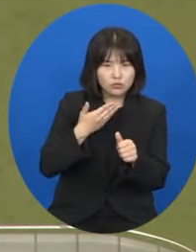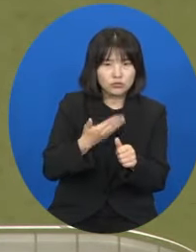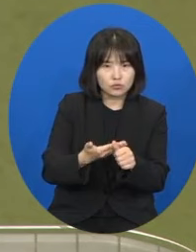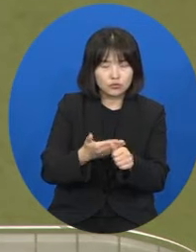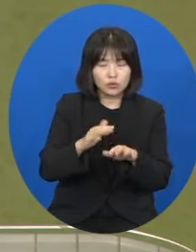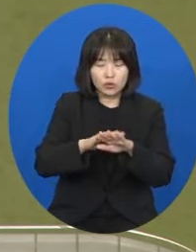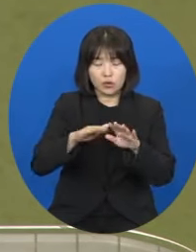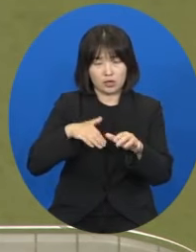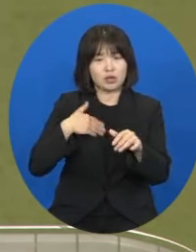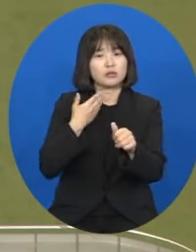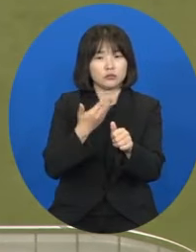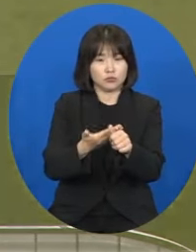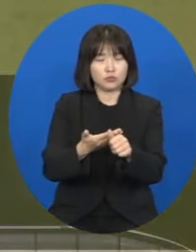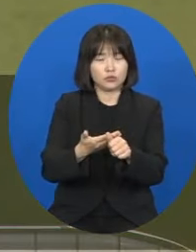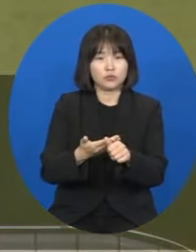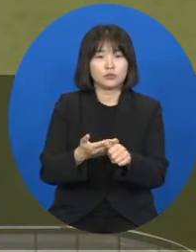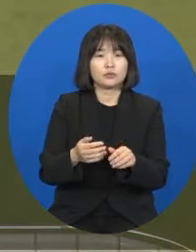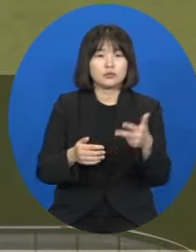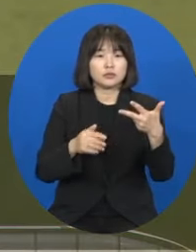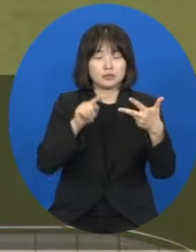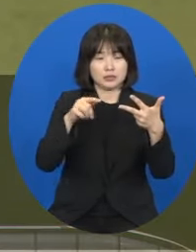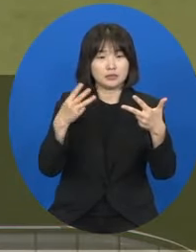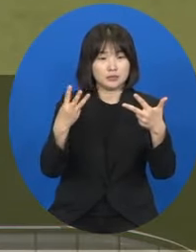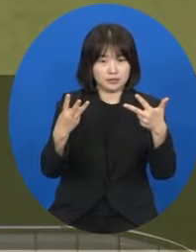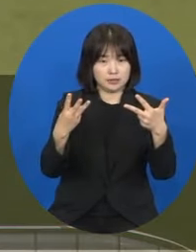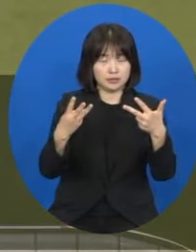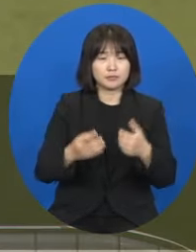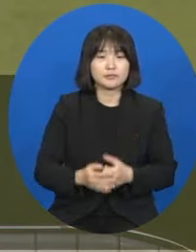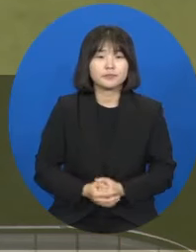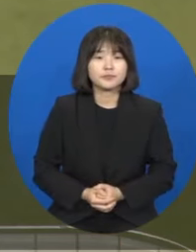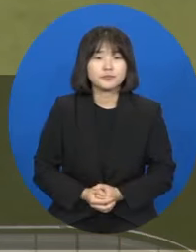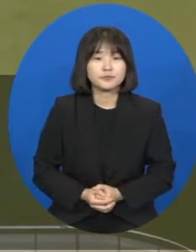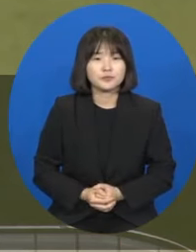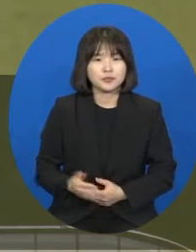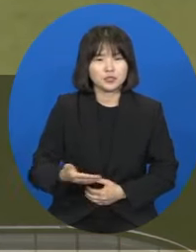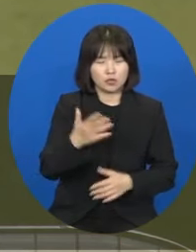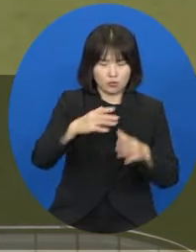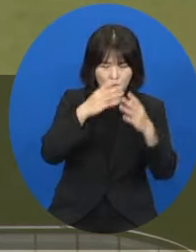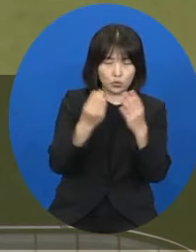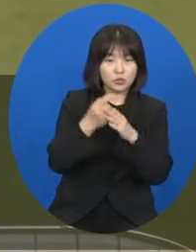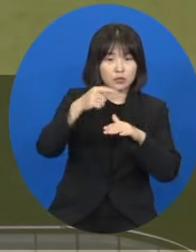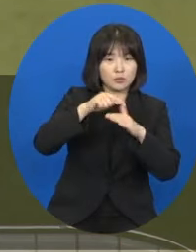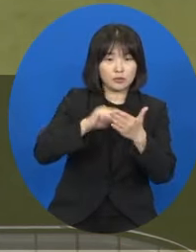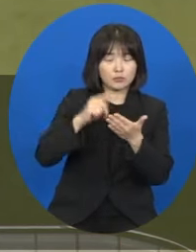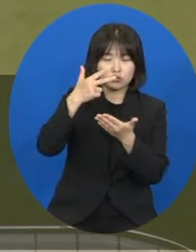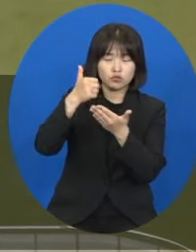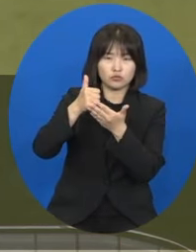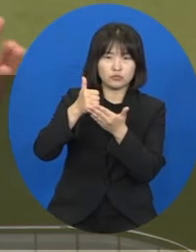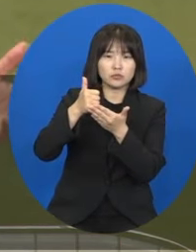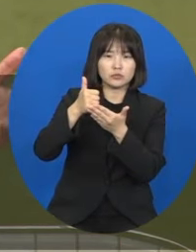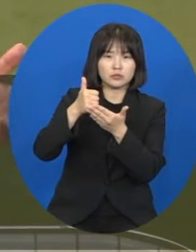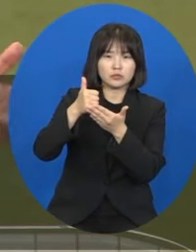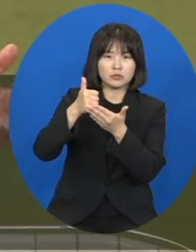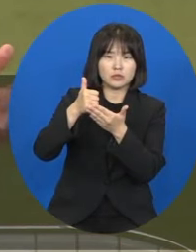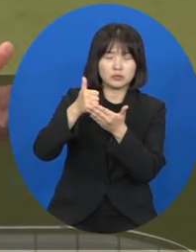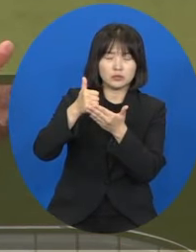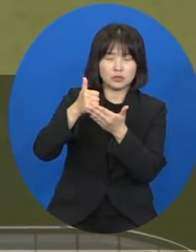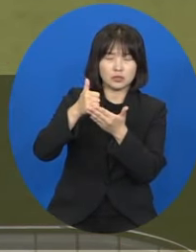그것이 3절 말씀입니다. 여기 보시면 여러분이 온전한 마음으로 주님께